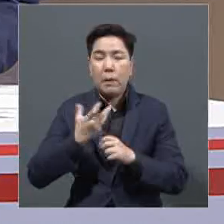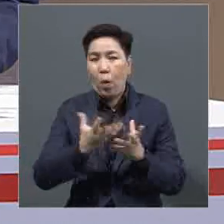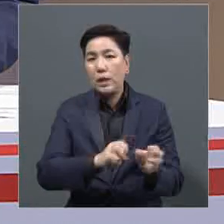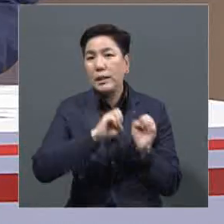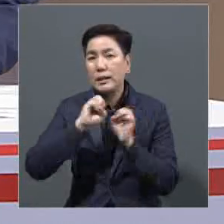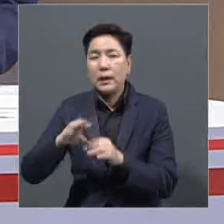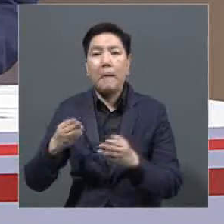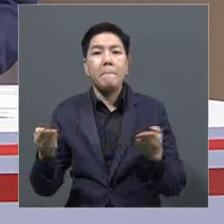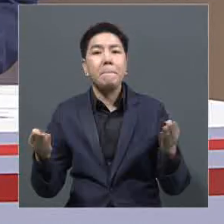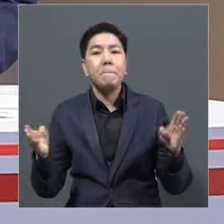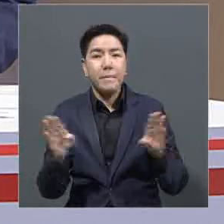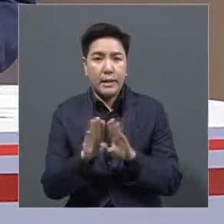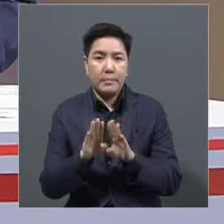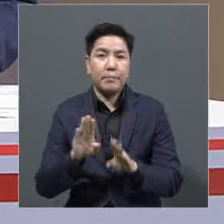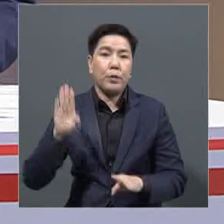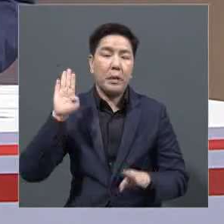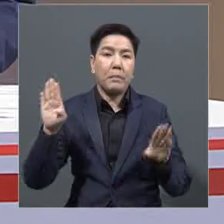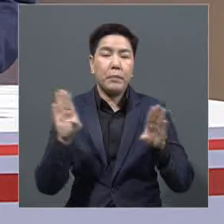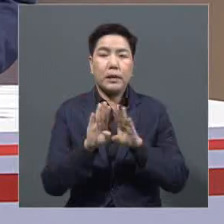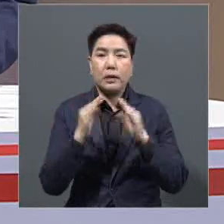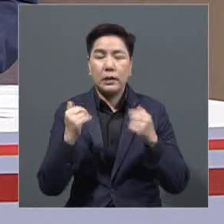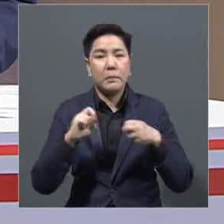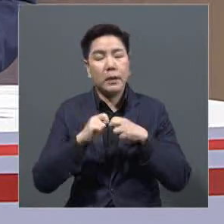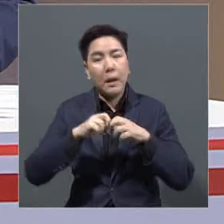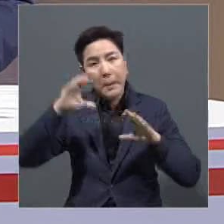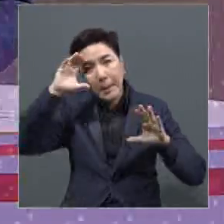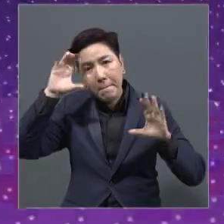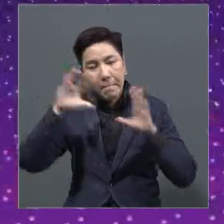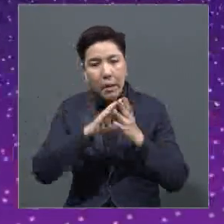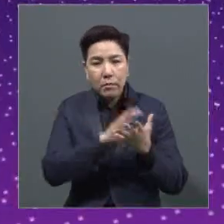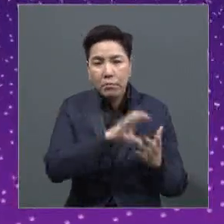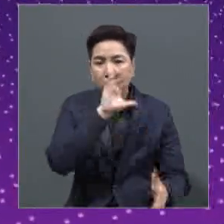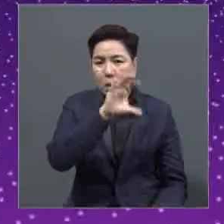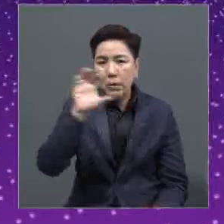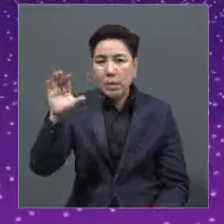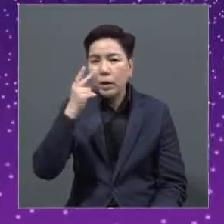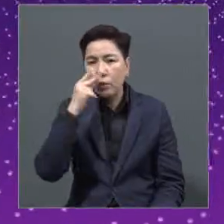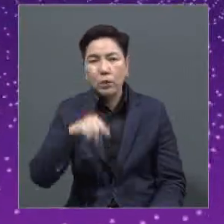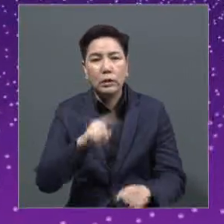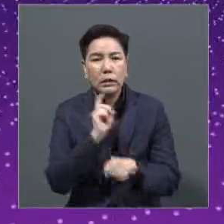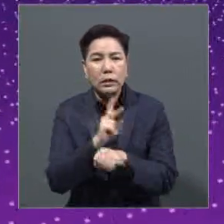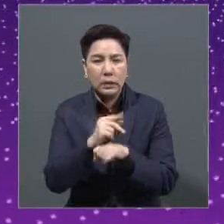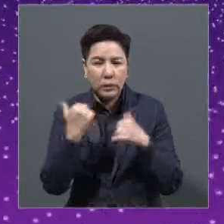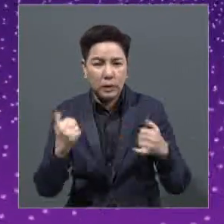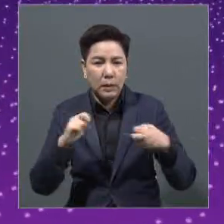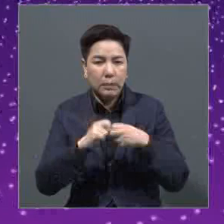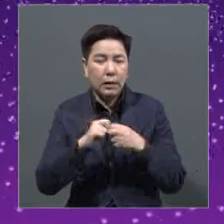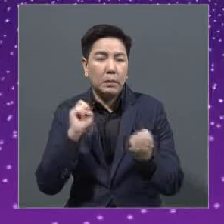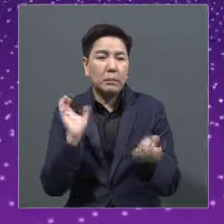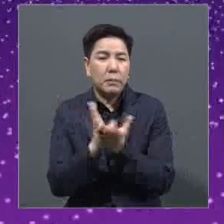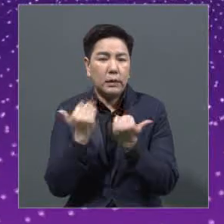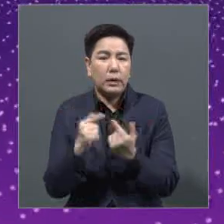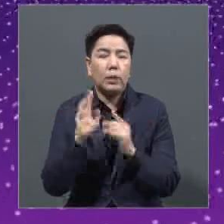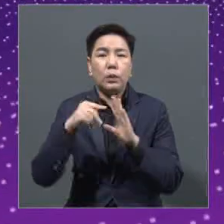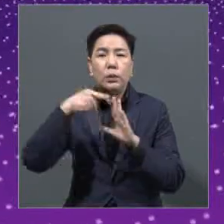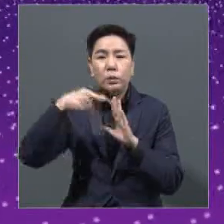ขยะนั้นปิดตัวไปก็ปรากฏว่ามีภาพแชร์กันวอนเลยในโลกโซเชียลเนี่ยนะครับบอกแบบนี้ครับ